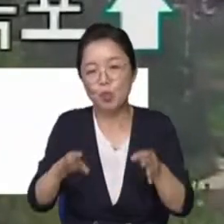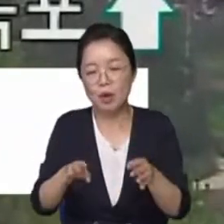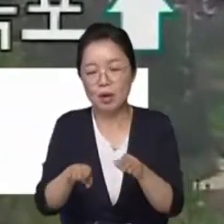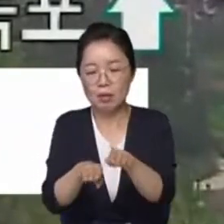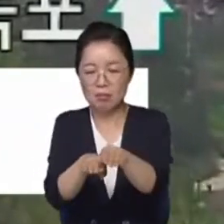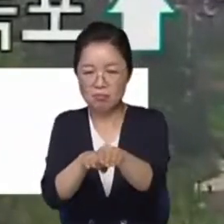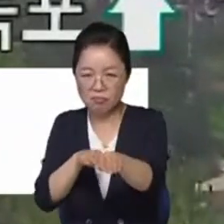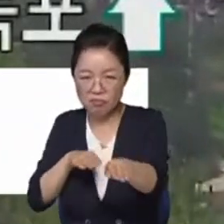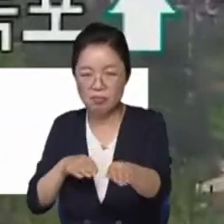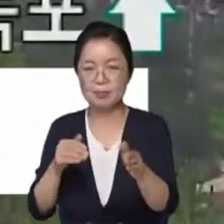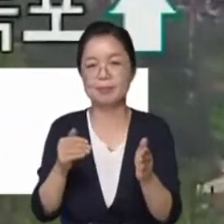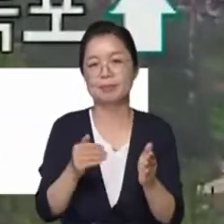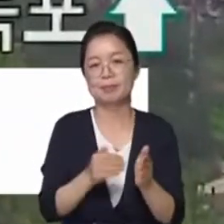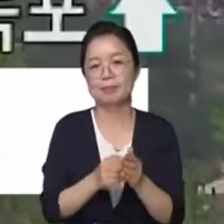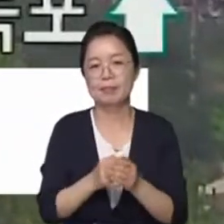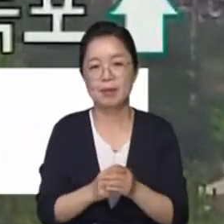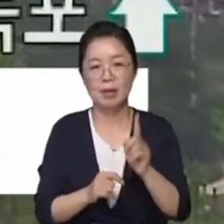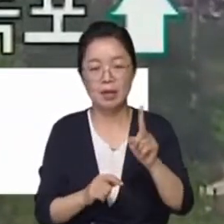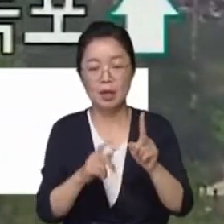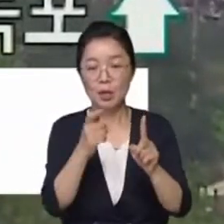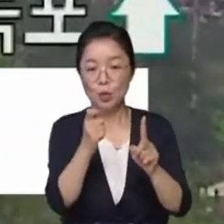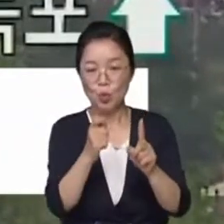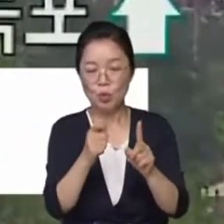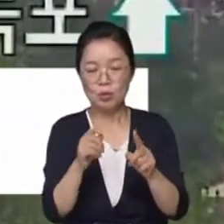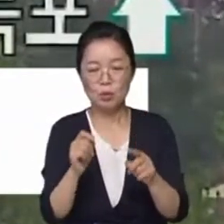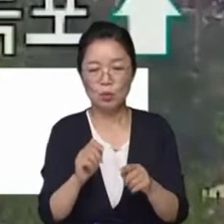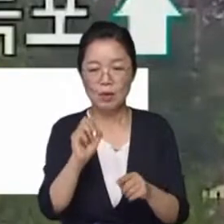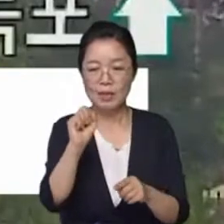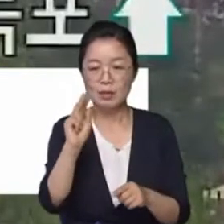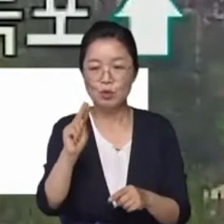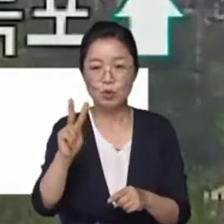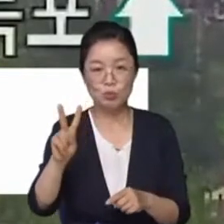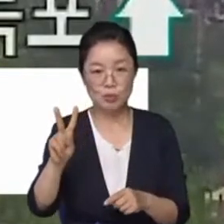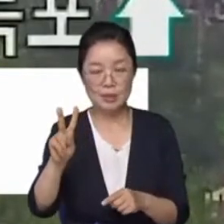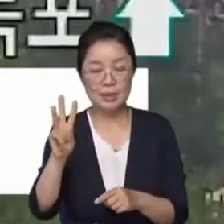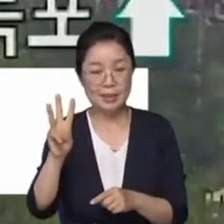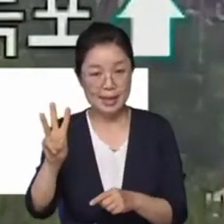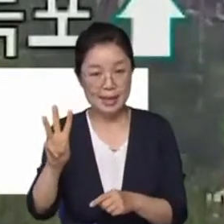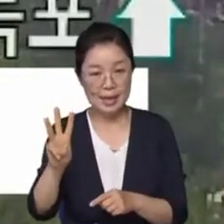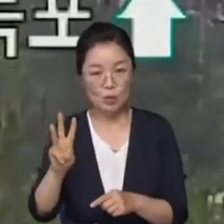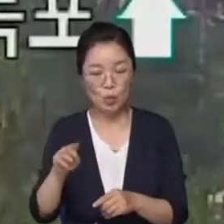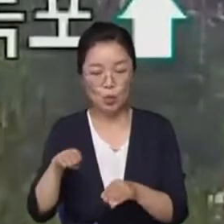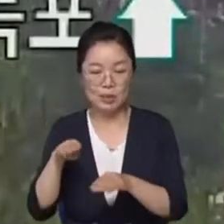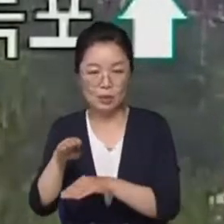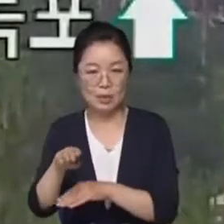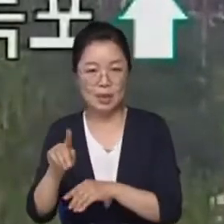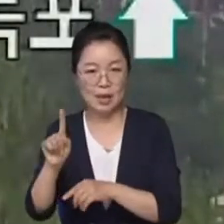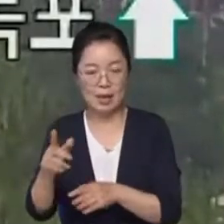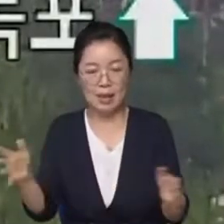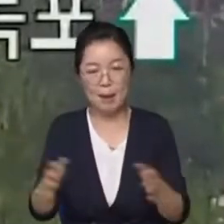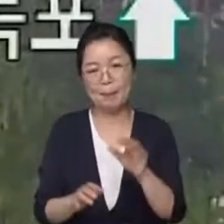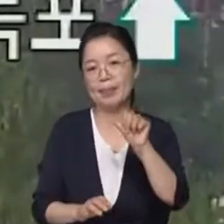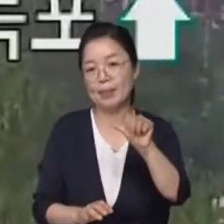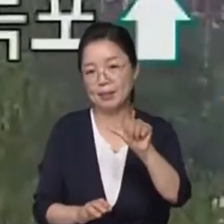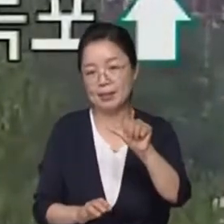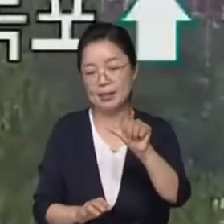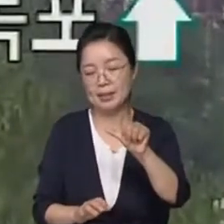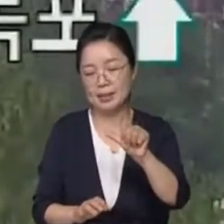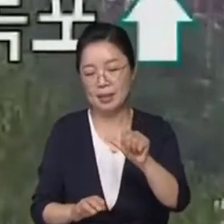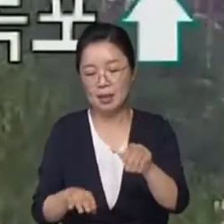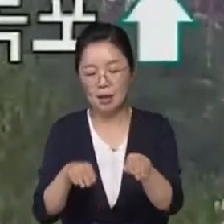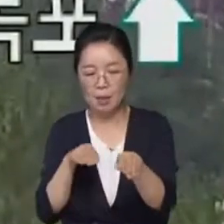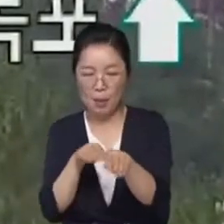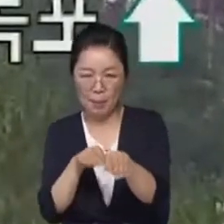빚어졌습니다. 경찰은 1톤 트럭 한 대와 SUV 3대, 승용차 한 대 등 차량 5대가 목포 방면 도로 1차선에서